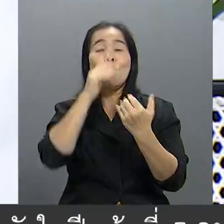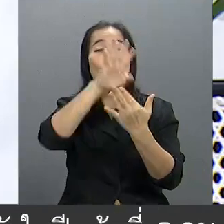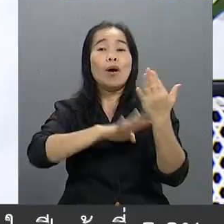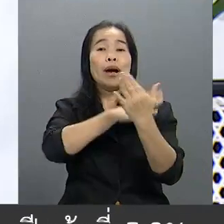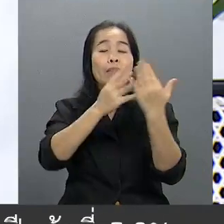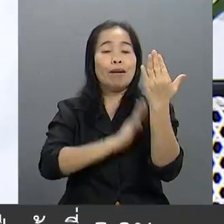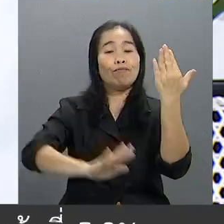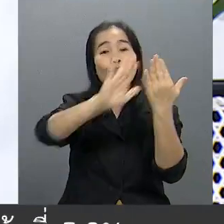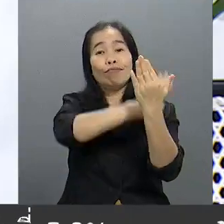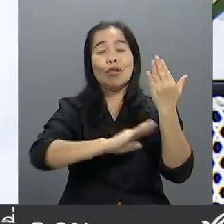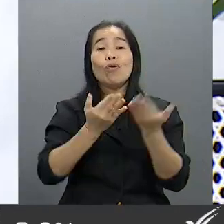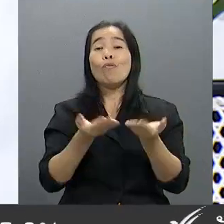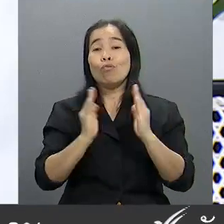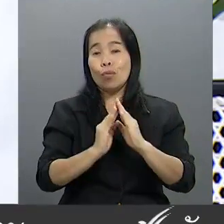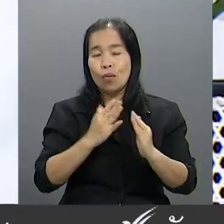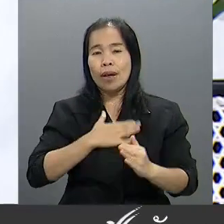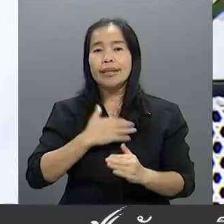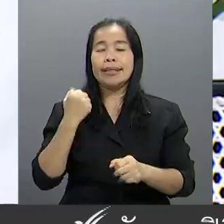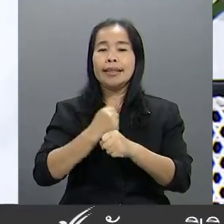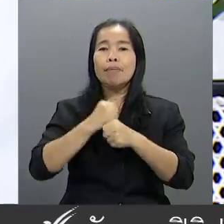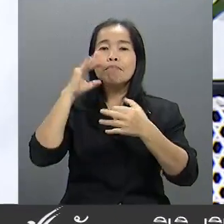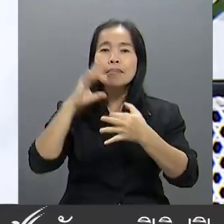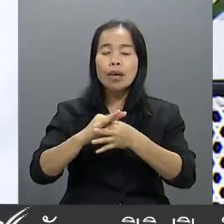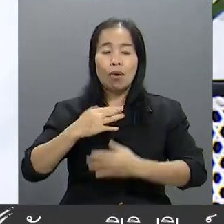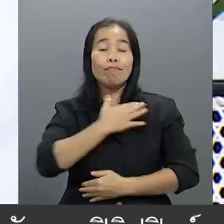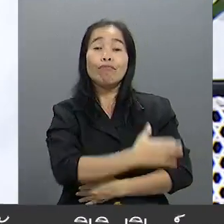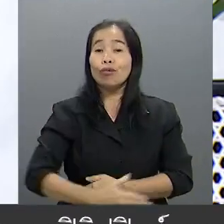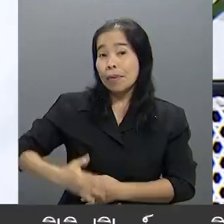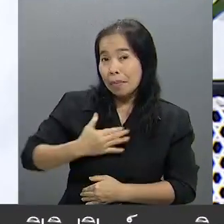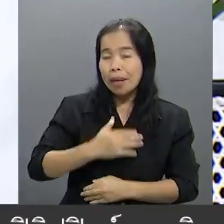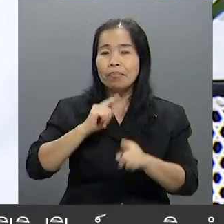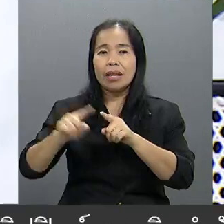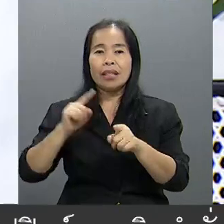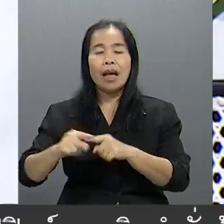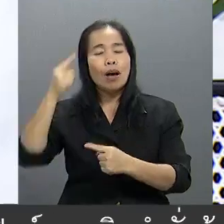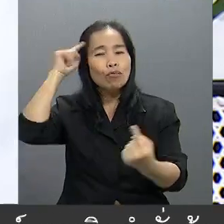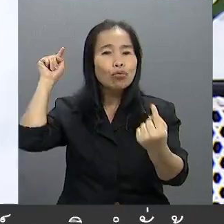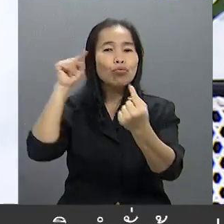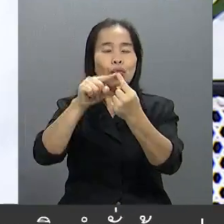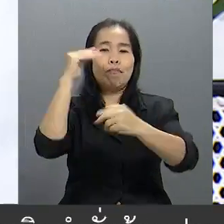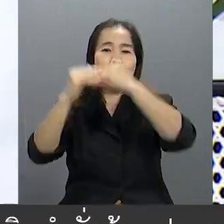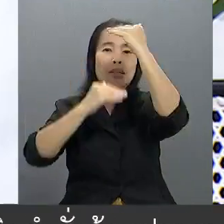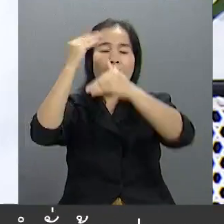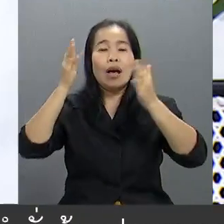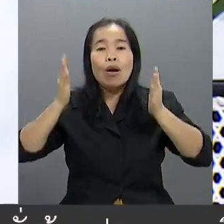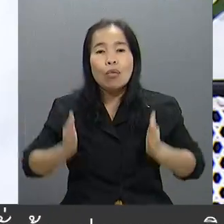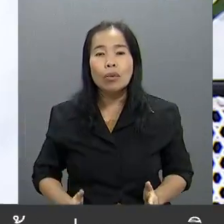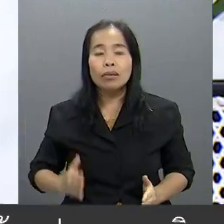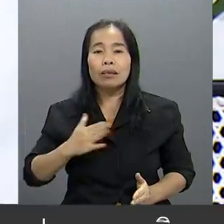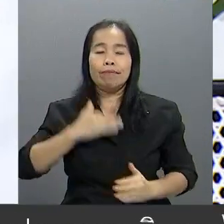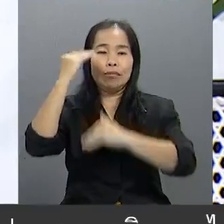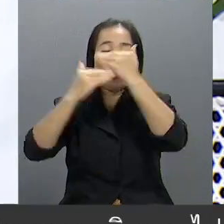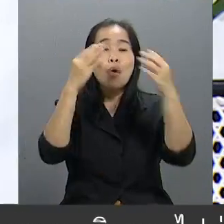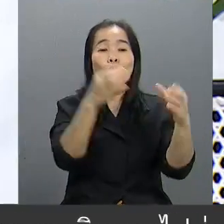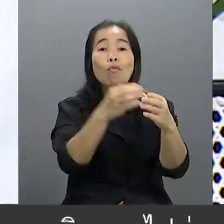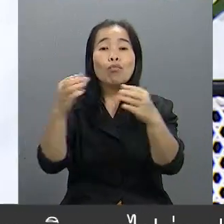ได้ดำเนินงานด้านอนามัยและเจริญพันธุ์โดยมุ่งหวังเพื่อพัฒนาคุณภาพชีวิตของประชากรกับกลุ่มประชากรในถิ่นทุร